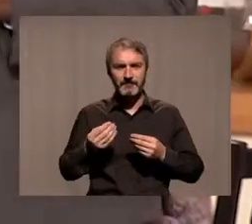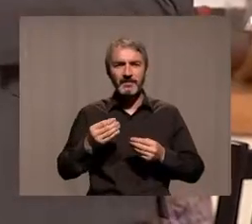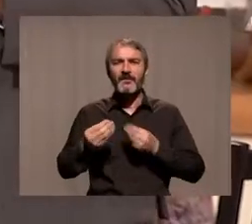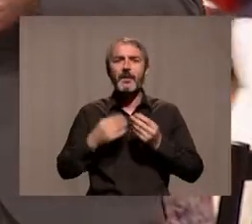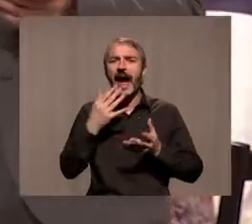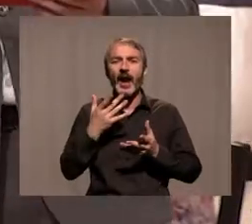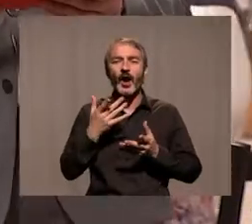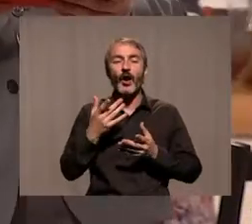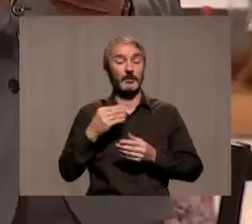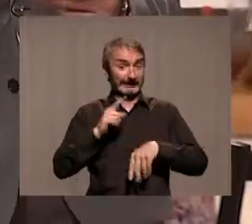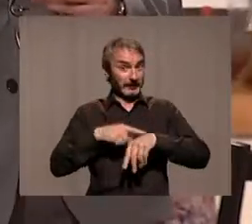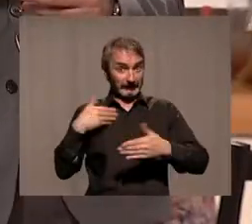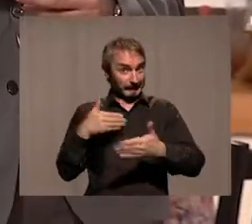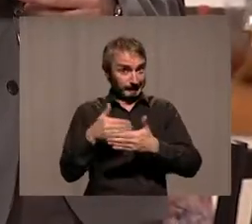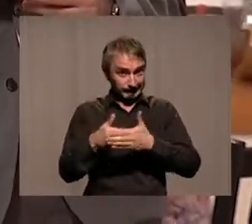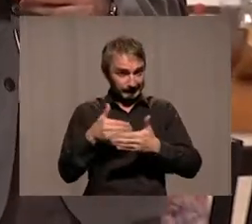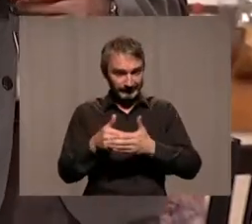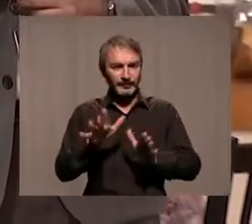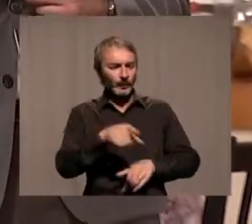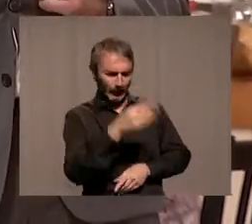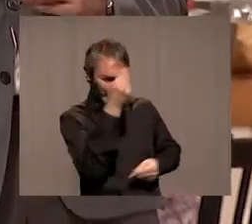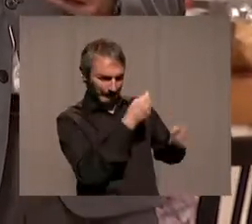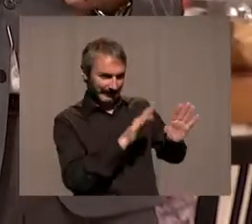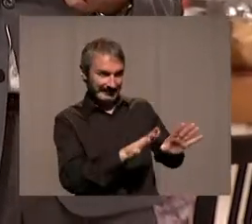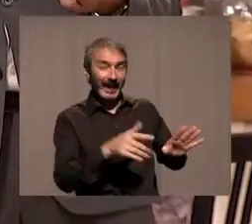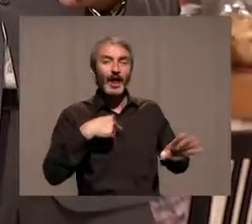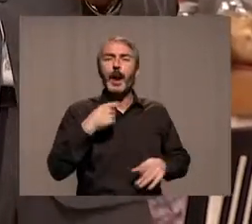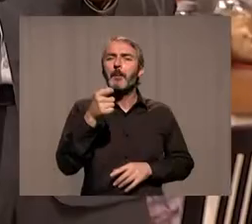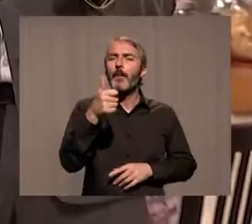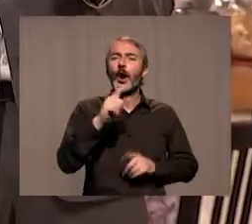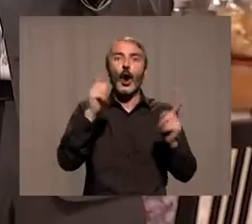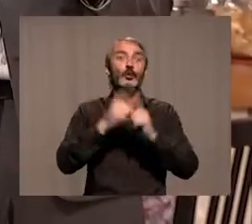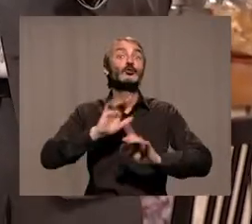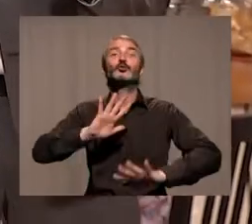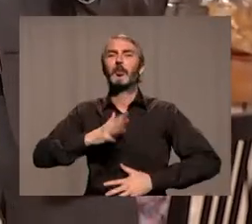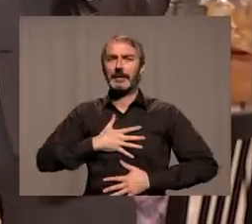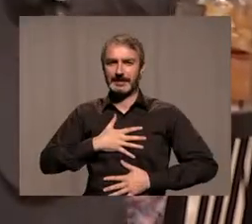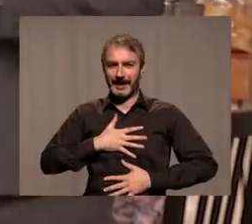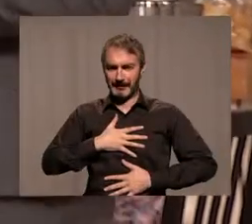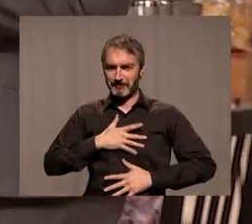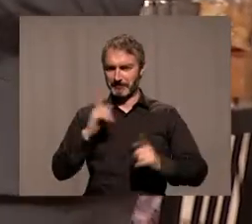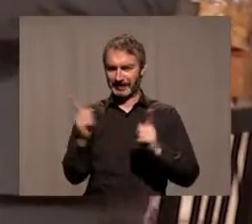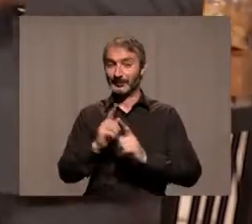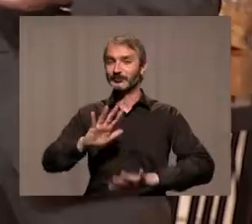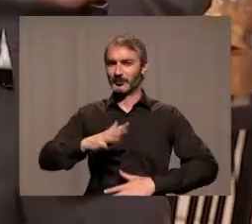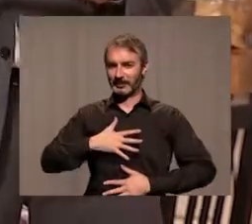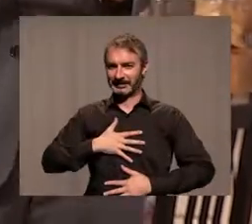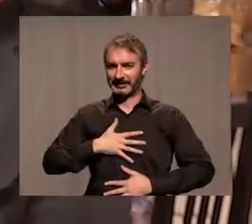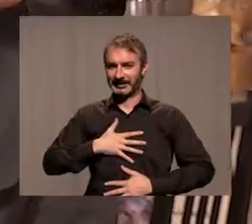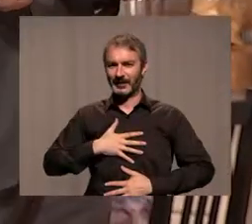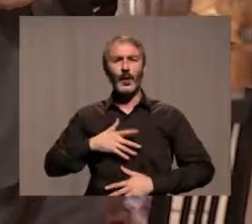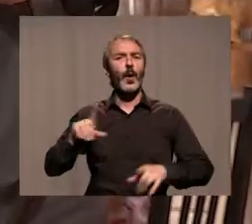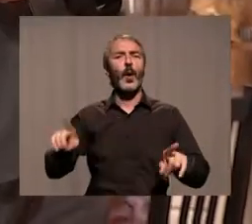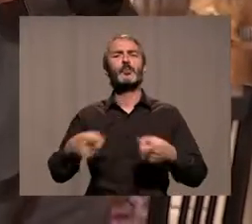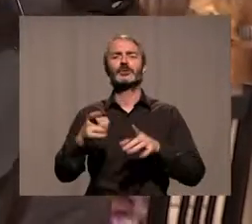tota manera, mentre tu penses, aquí teniu una petita sorpresa. No patiu, no serà una sorpresa musical, no